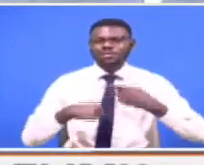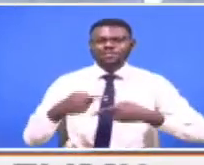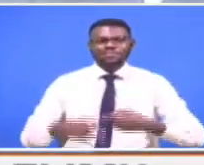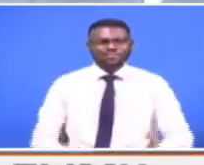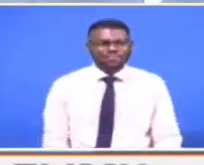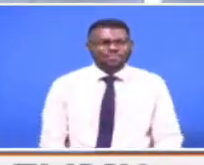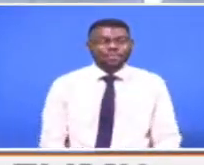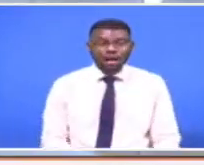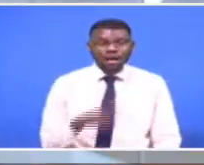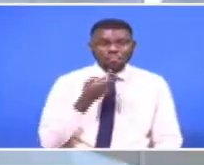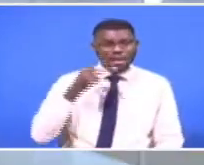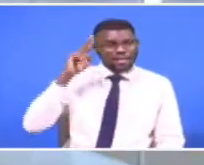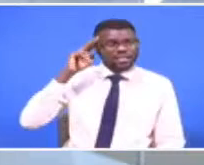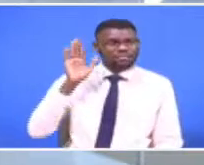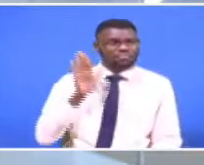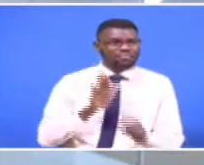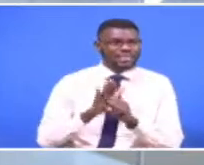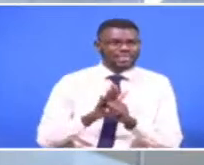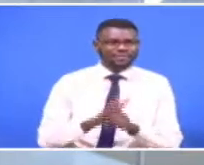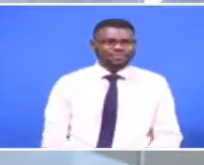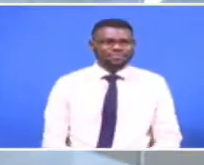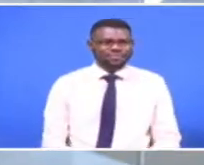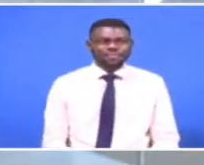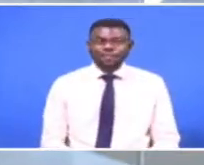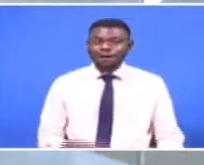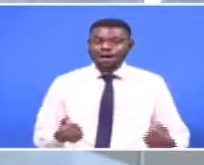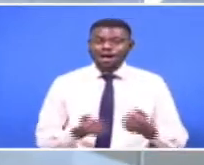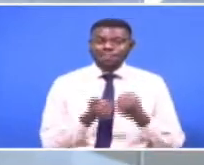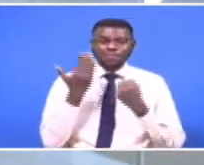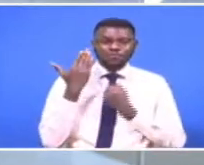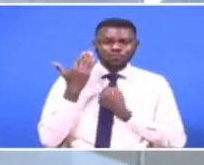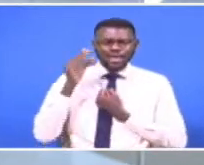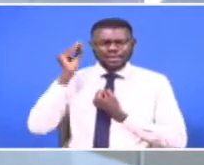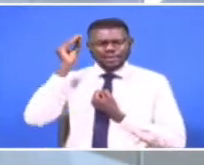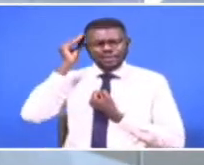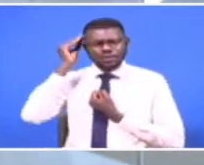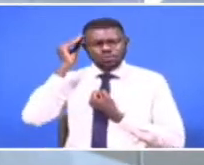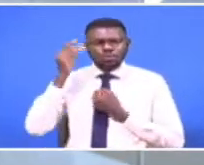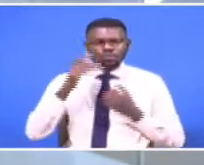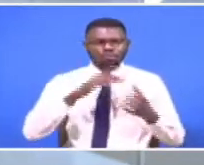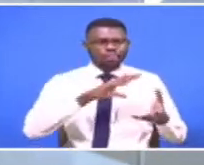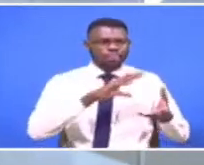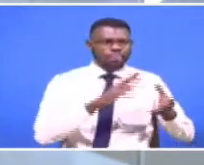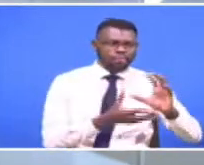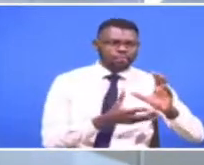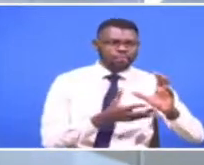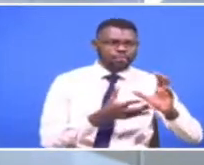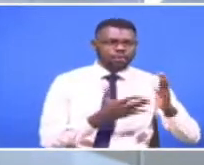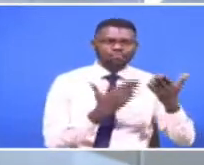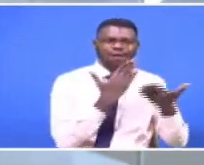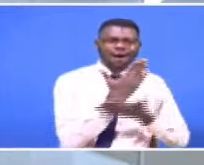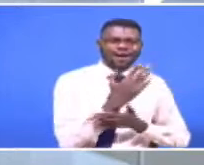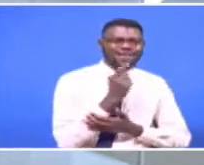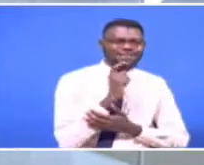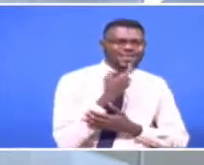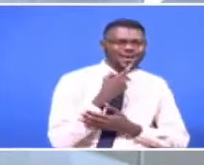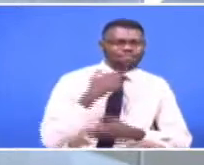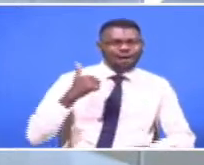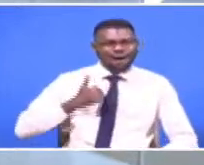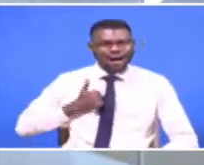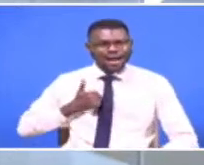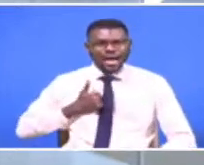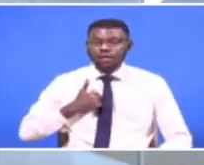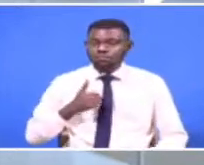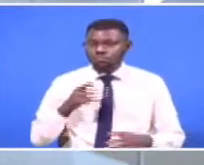Na mamia ya wazazi walioathirika kwenye sakata ya mpango wa elimu katika mataifa ya Ufini na Canada waliandamana mapema leo na